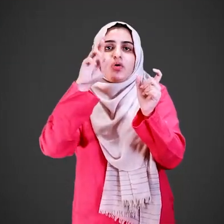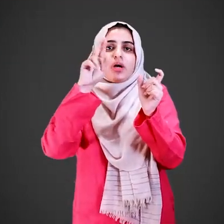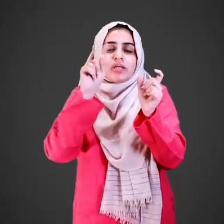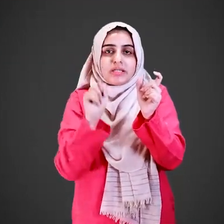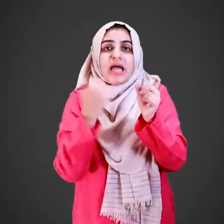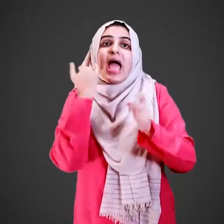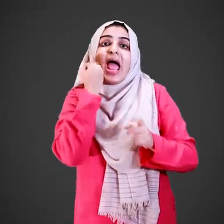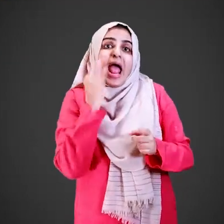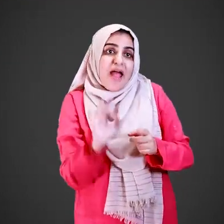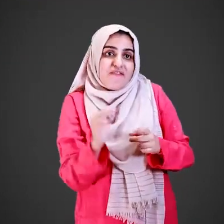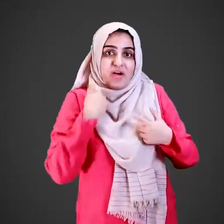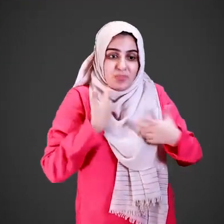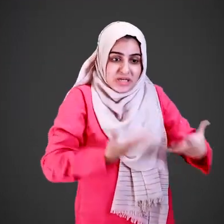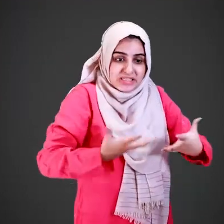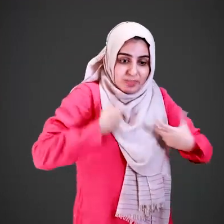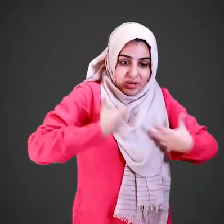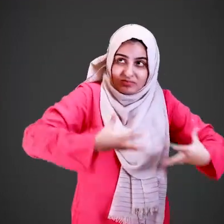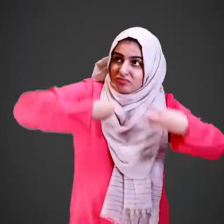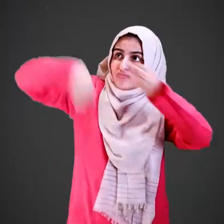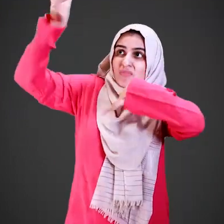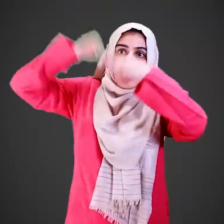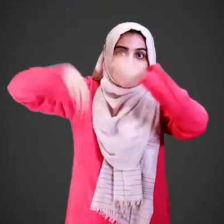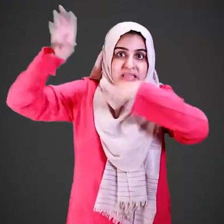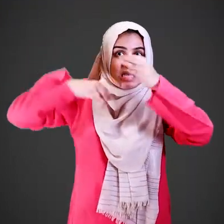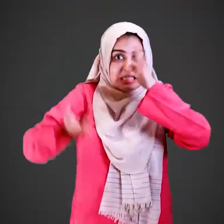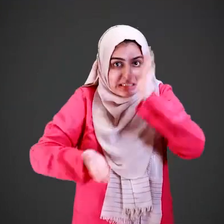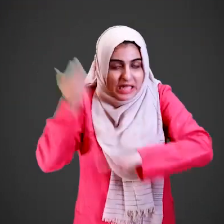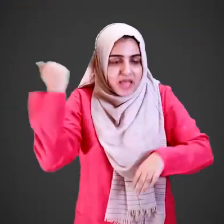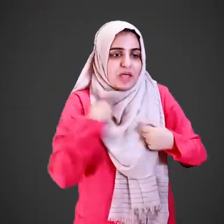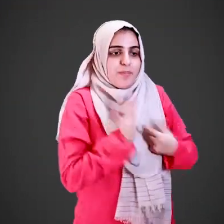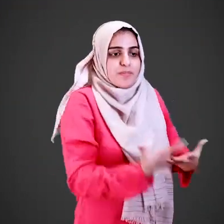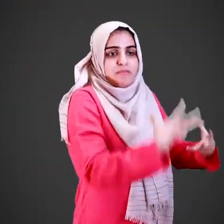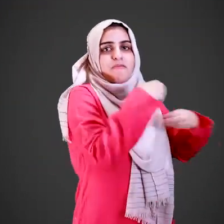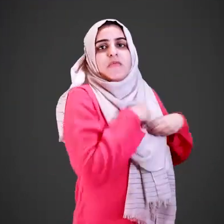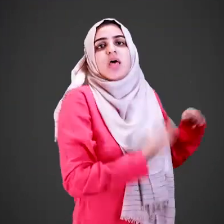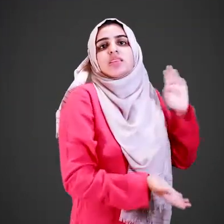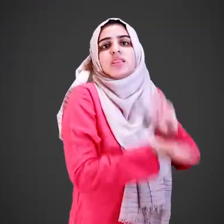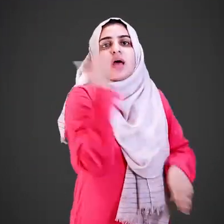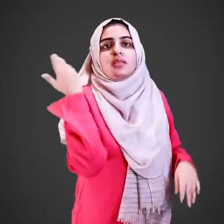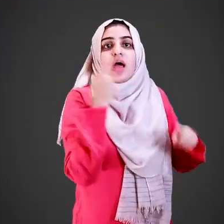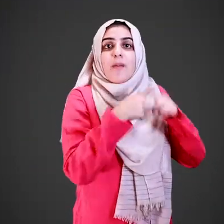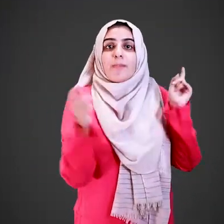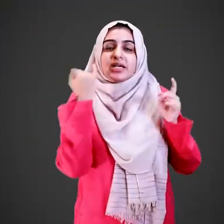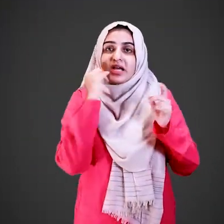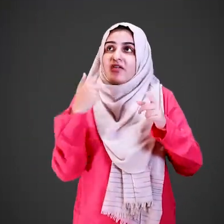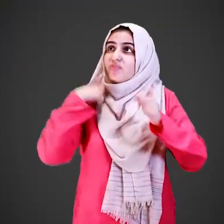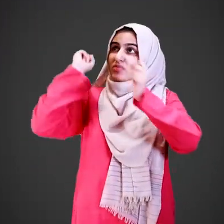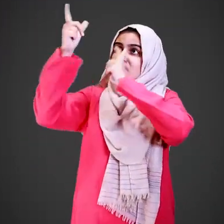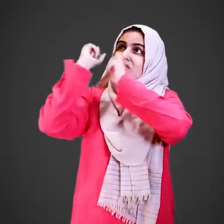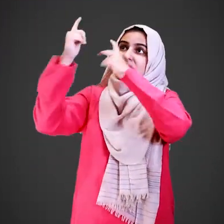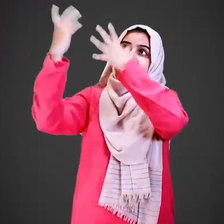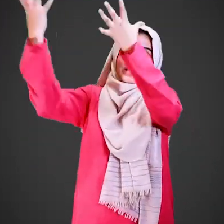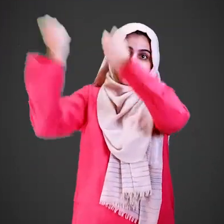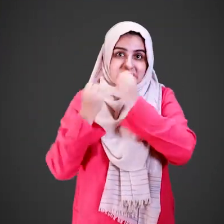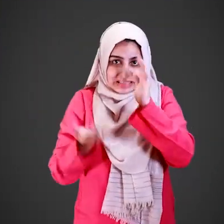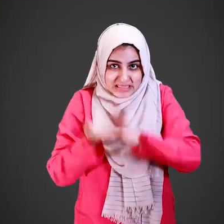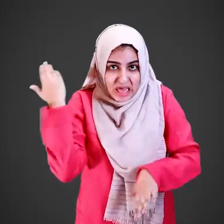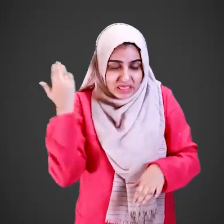है। जैसे हम चीज़ों को बाहर के मुल्क जब एक्सपोर्ट करते हैं तो जो उससे आमदन आती है उसको माइनस करते हैं जो चीज़ें हम बाहर